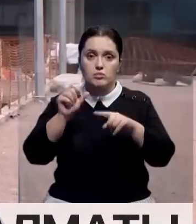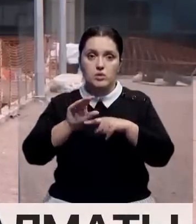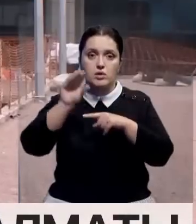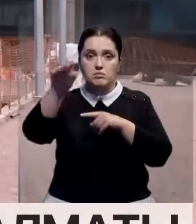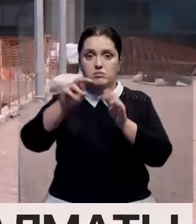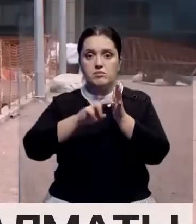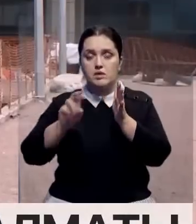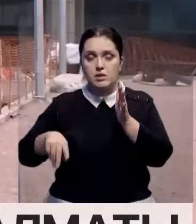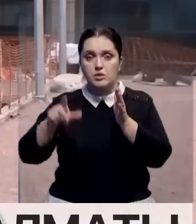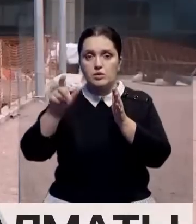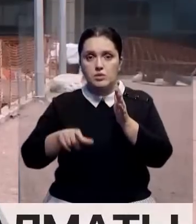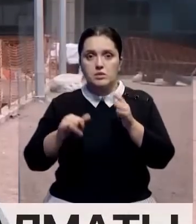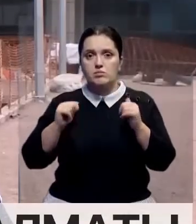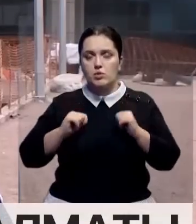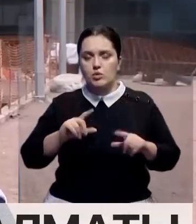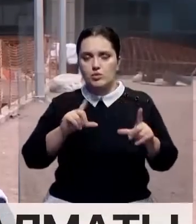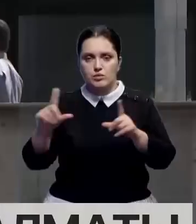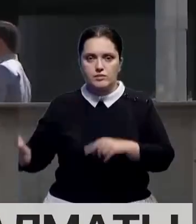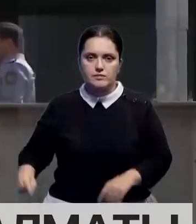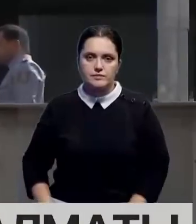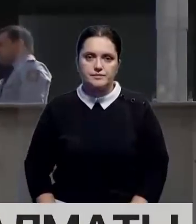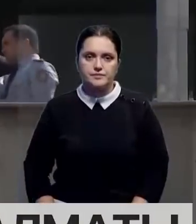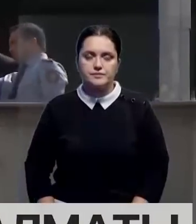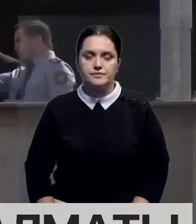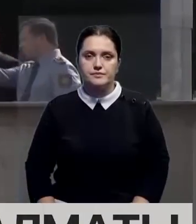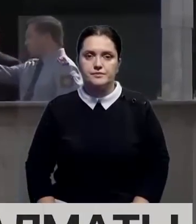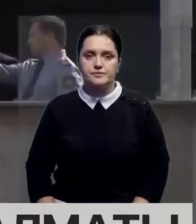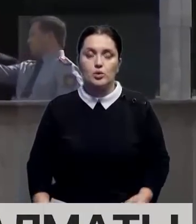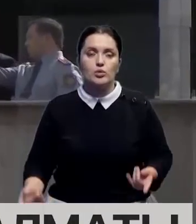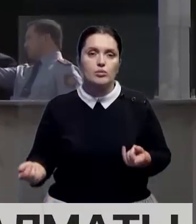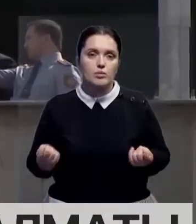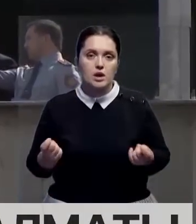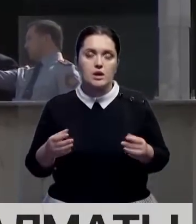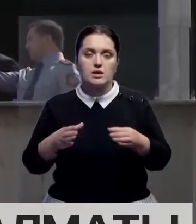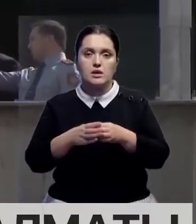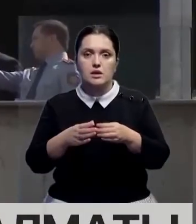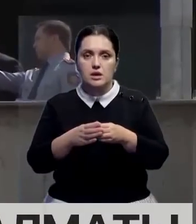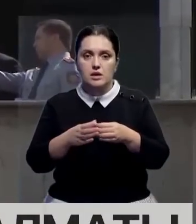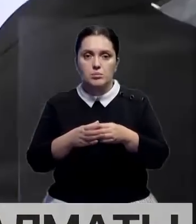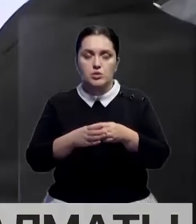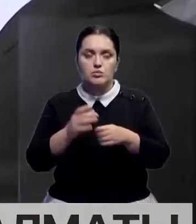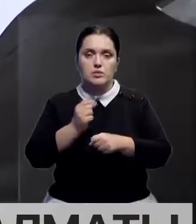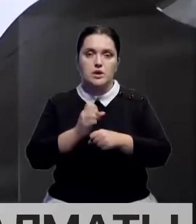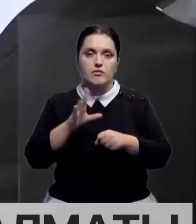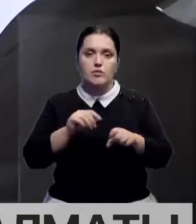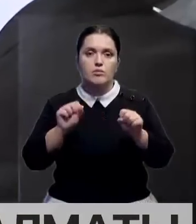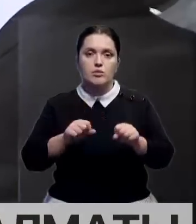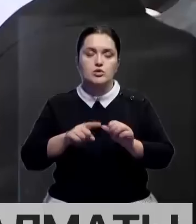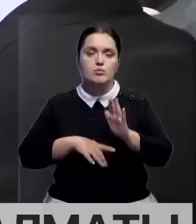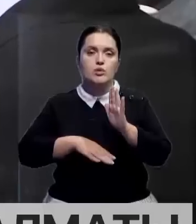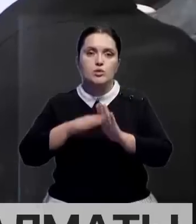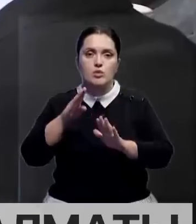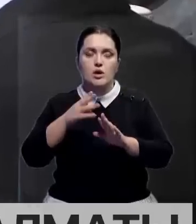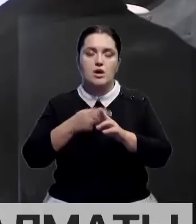пассажиров и уже спокойно уезжать с аэропорта. Управляющие компании утверждают, что делают все возможное, чтобы улучшить эргономику